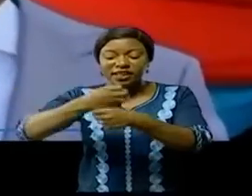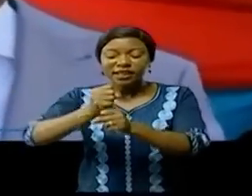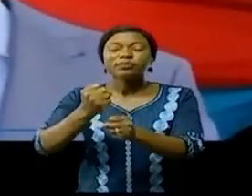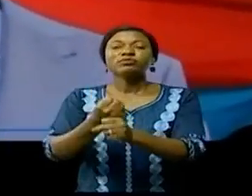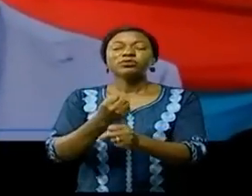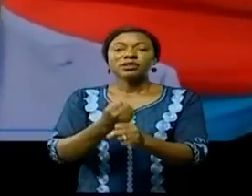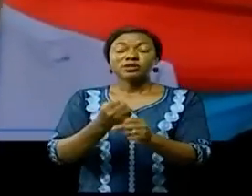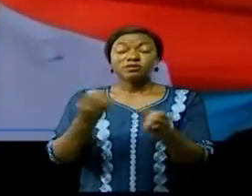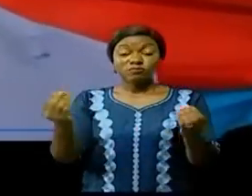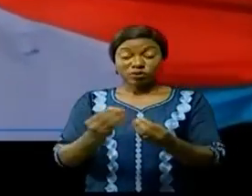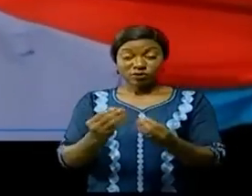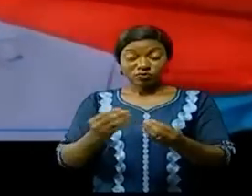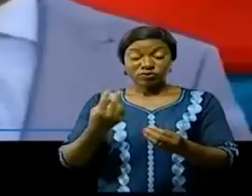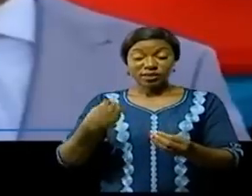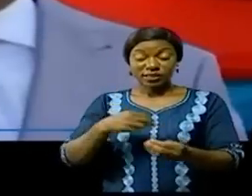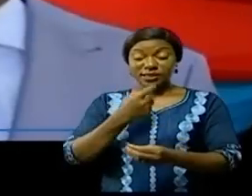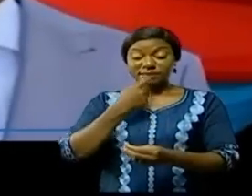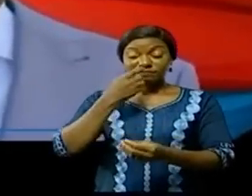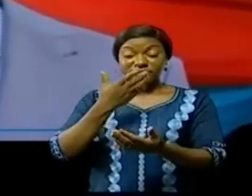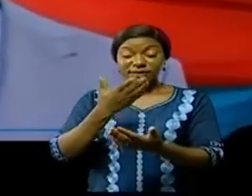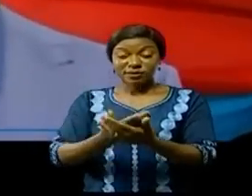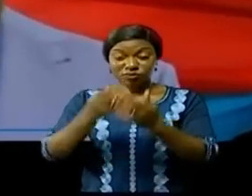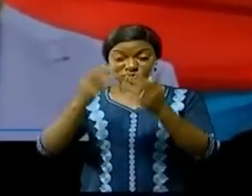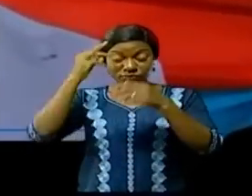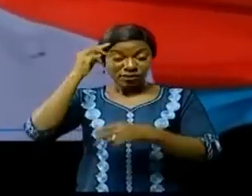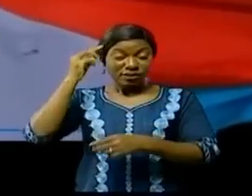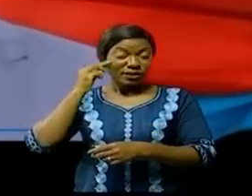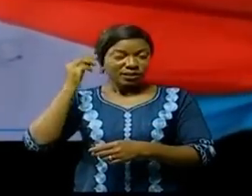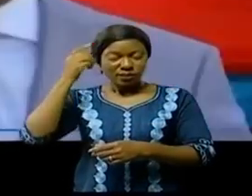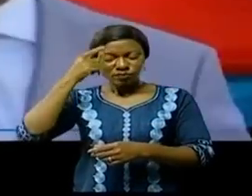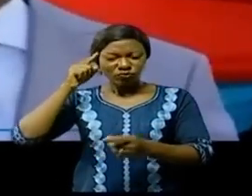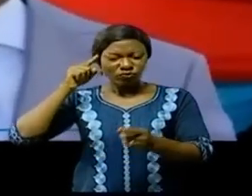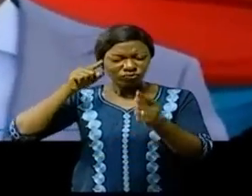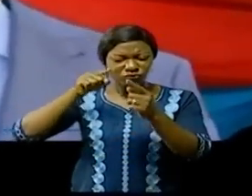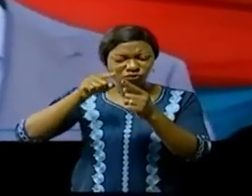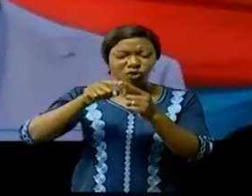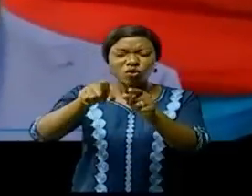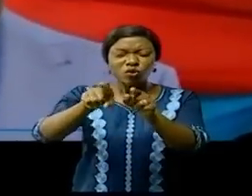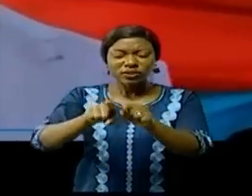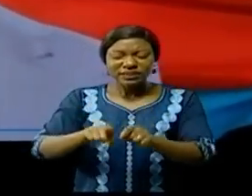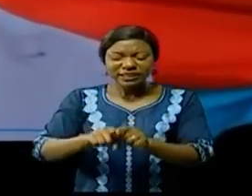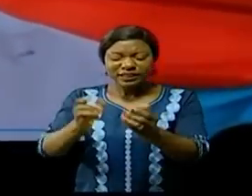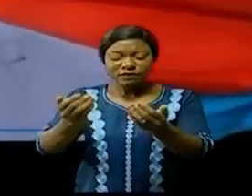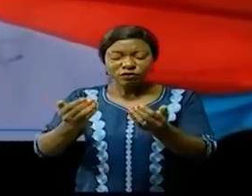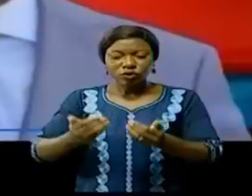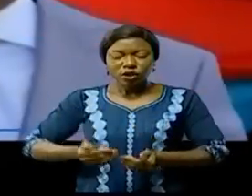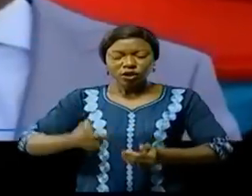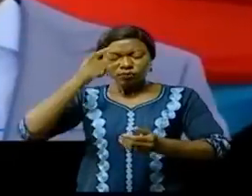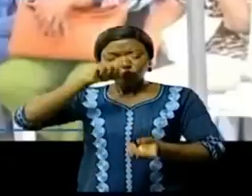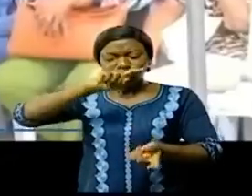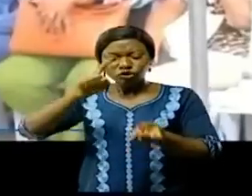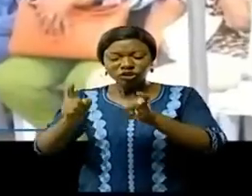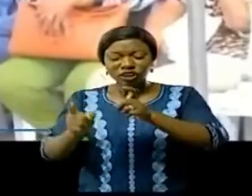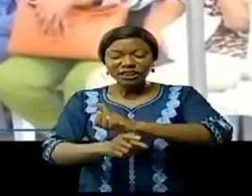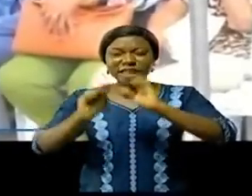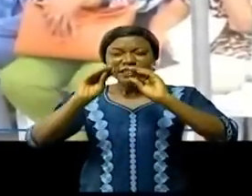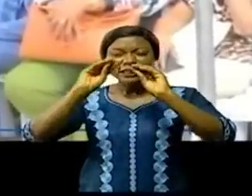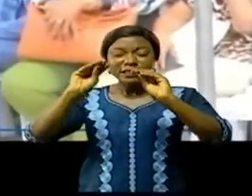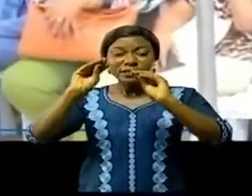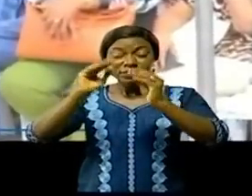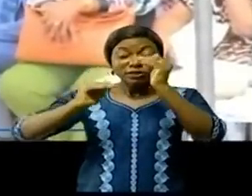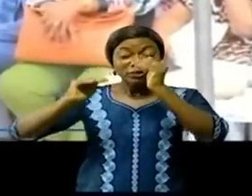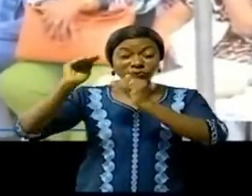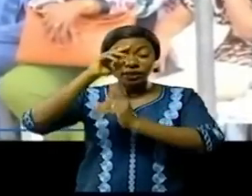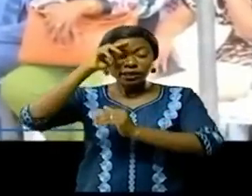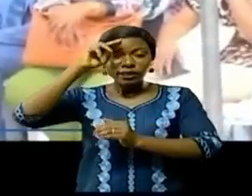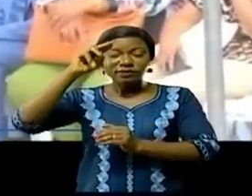Simba Akukula, de remercier le MINESI pour sa détermination et volonté de redorer l'image de l'enseignement supérieur. Et surtout